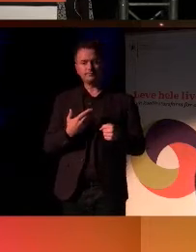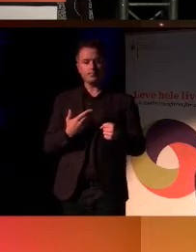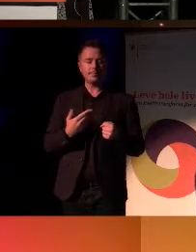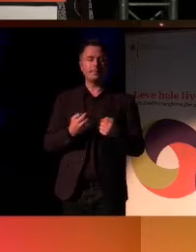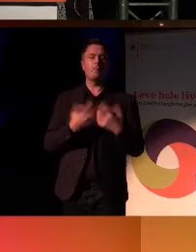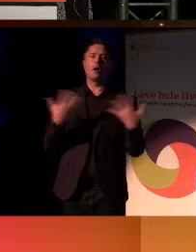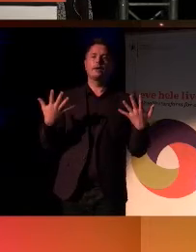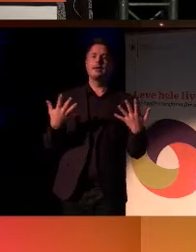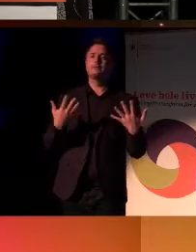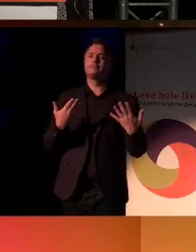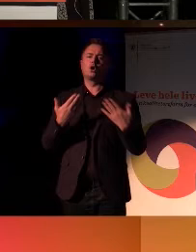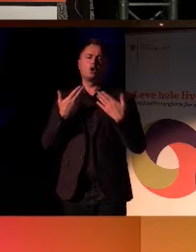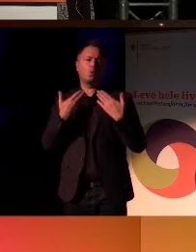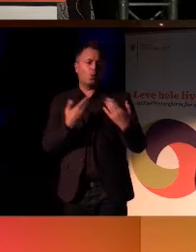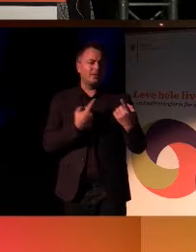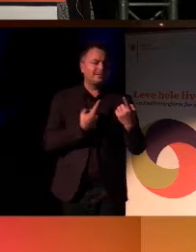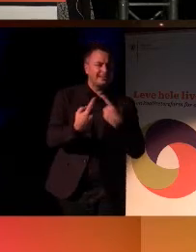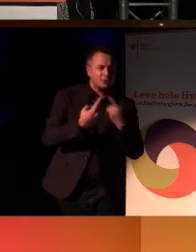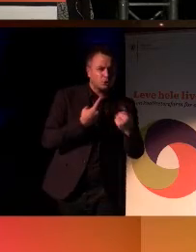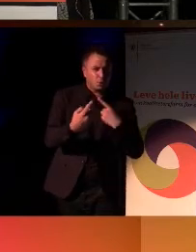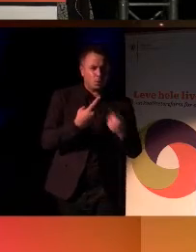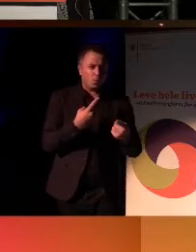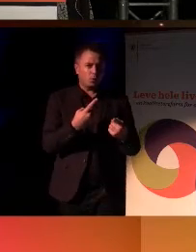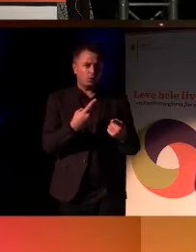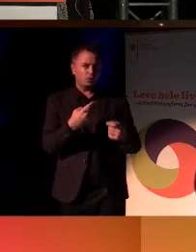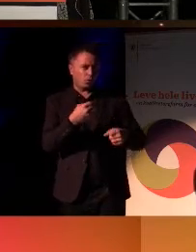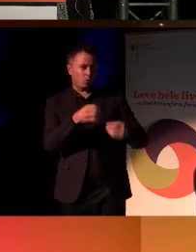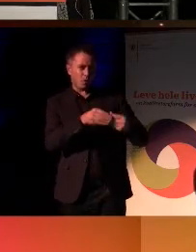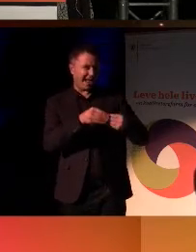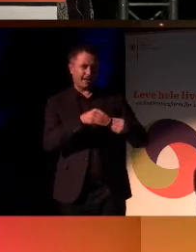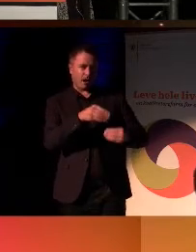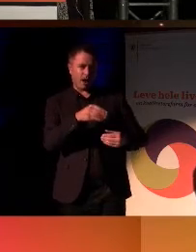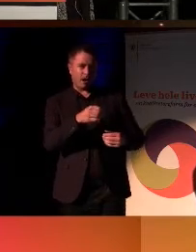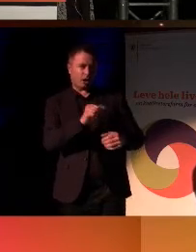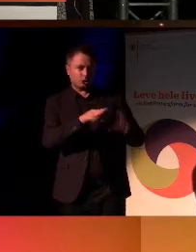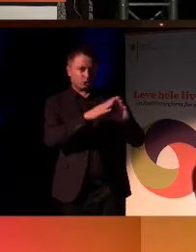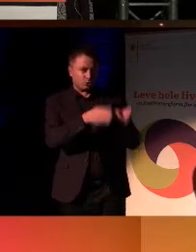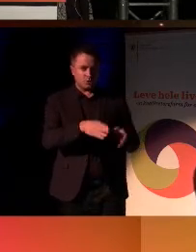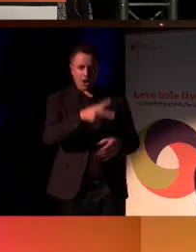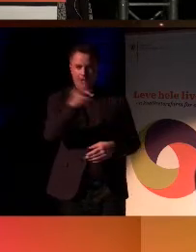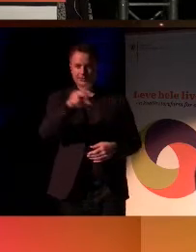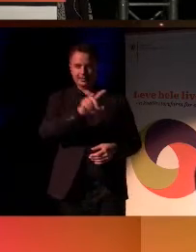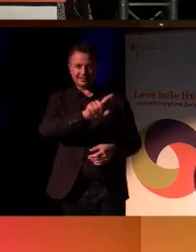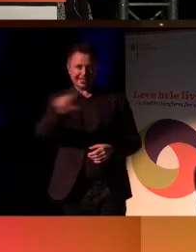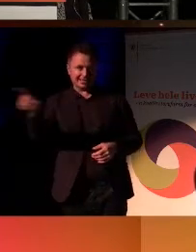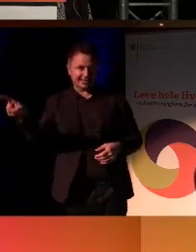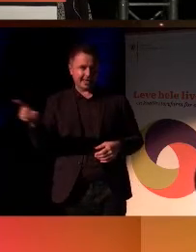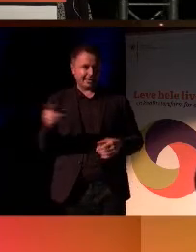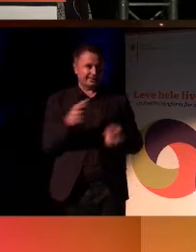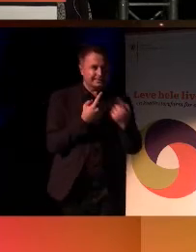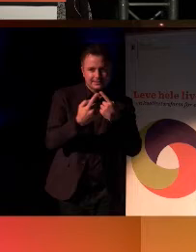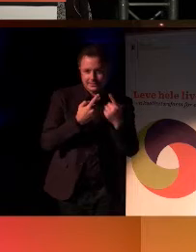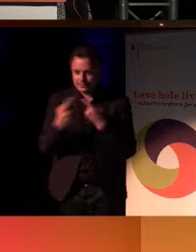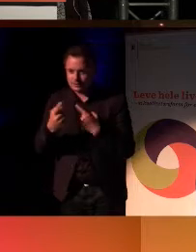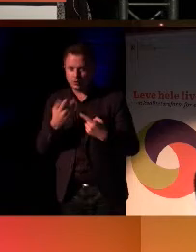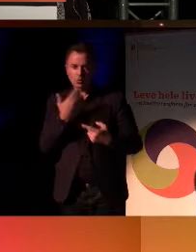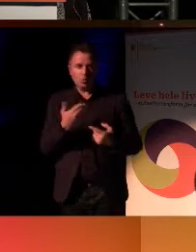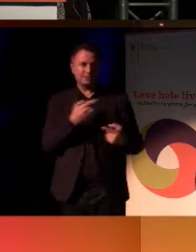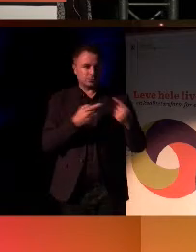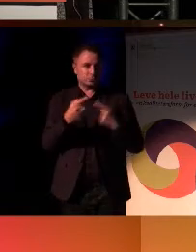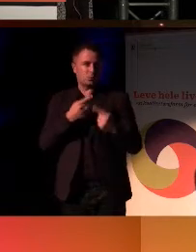diskusjoner med kolleger rundt i mange kommuner i Akershus og andre steder. Og det spørsmålet jeg oftest får,